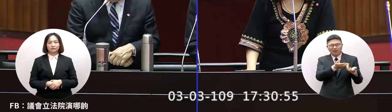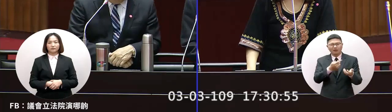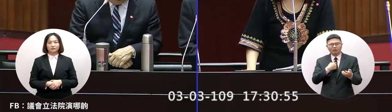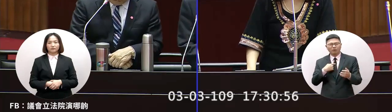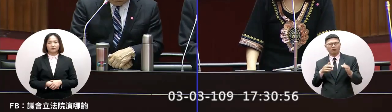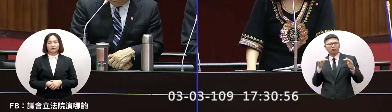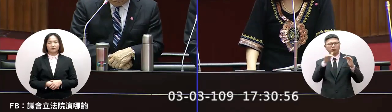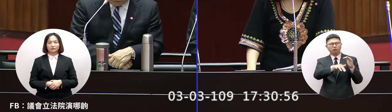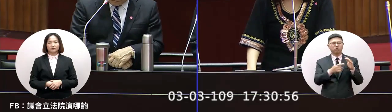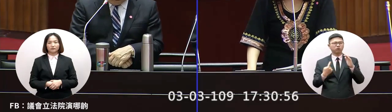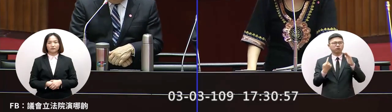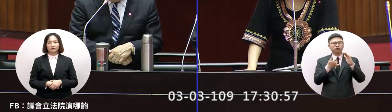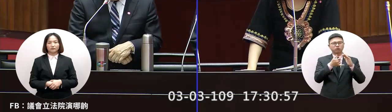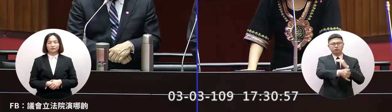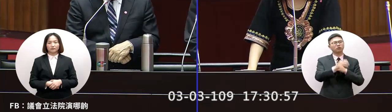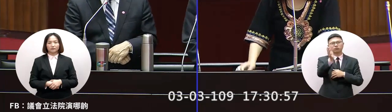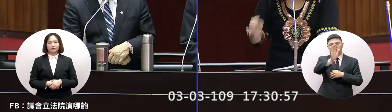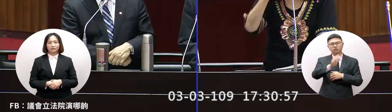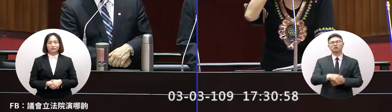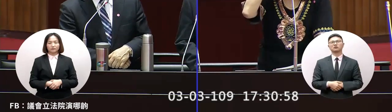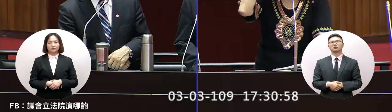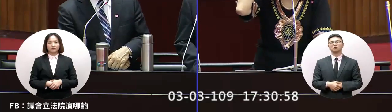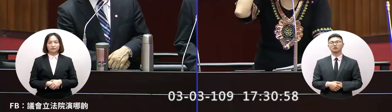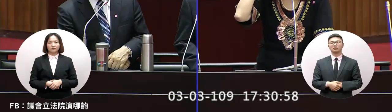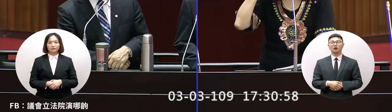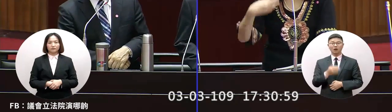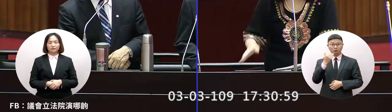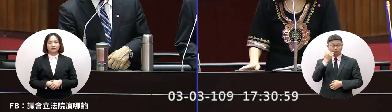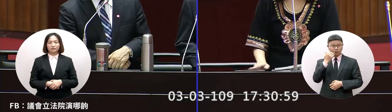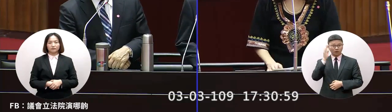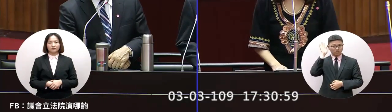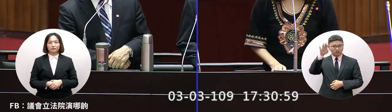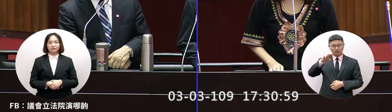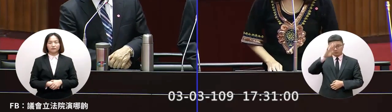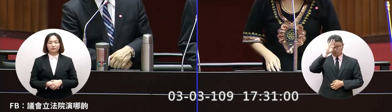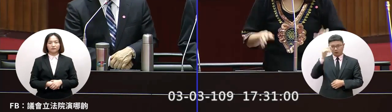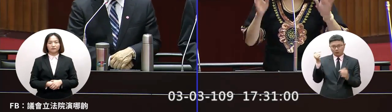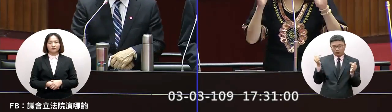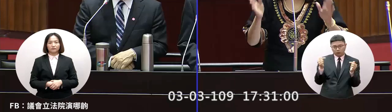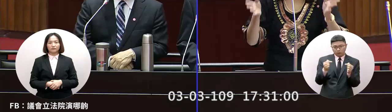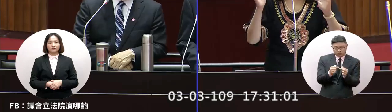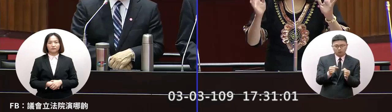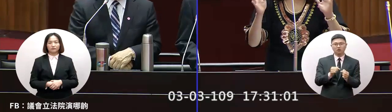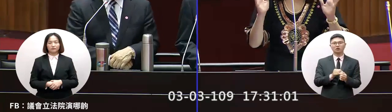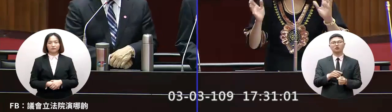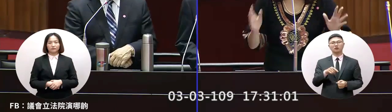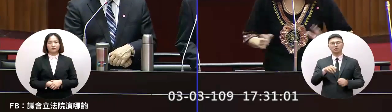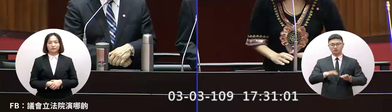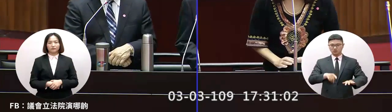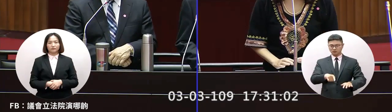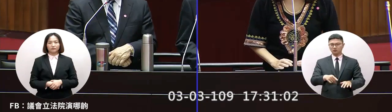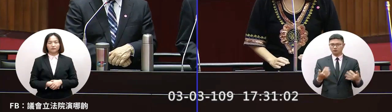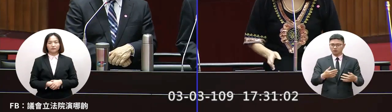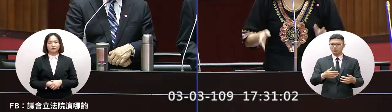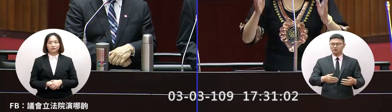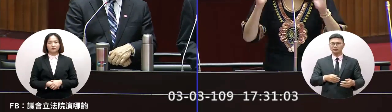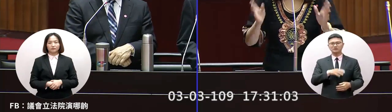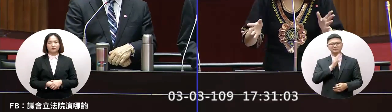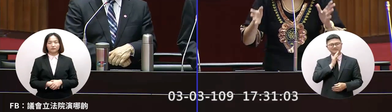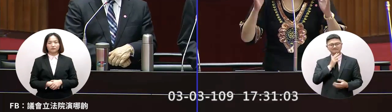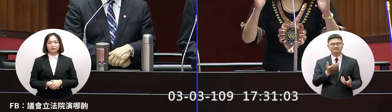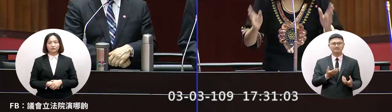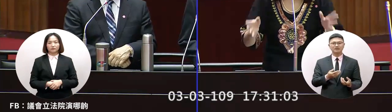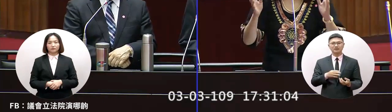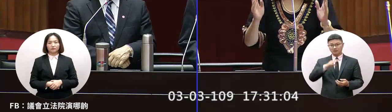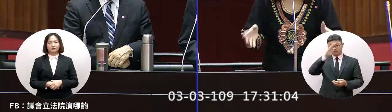人潮聚集的地方。好，那如果是疫情缓和才要实施的话，现在今天这个问题是很棘手的。这个